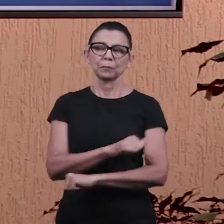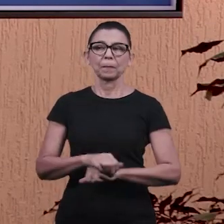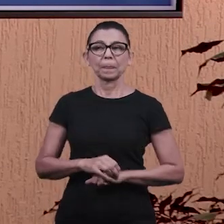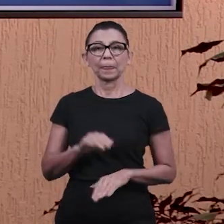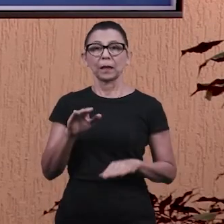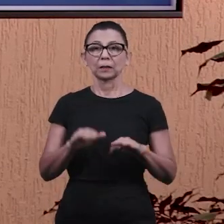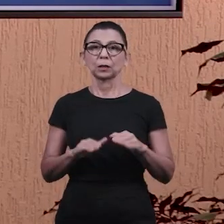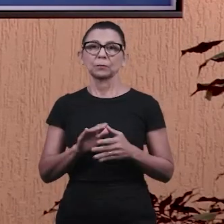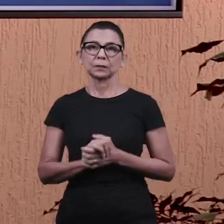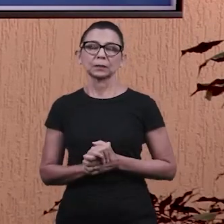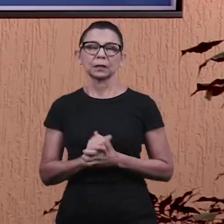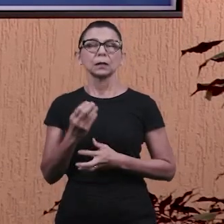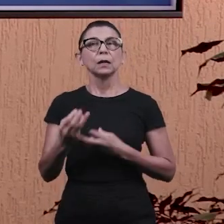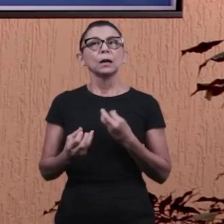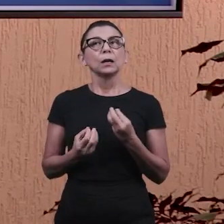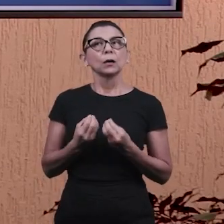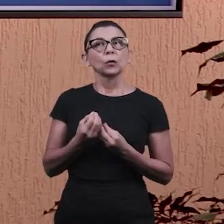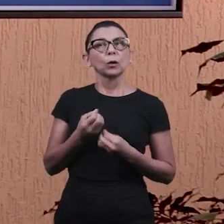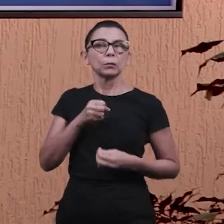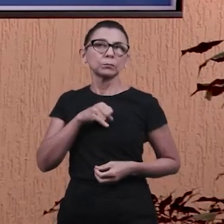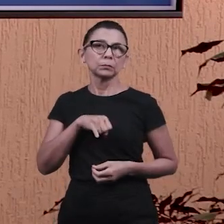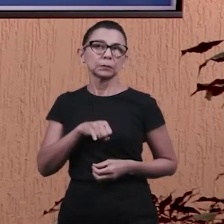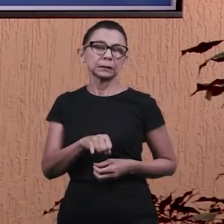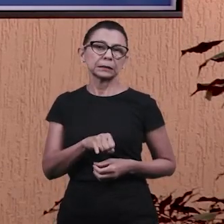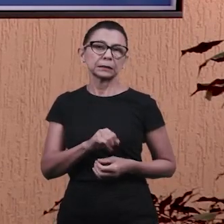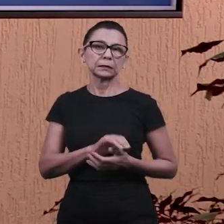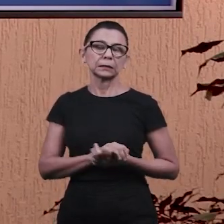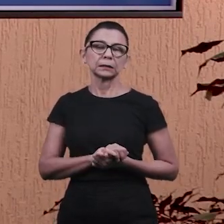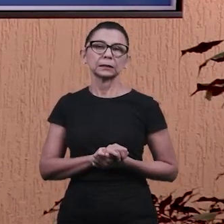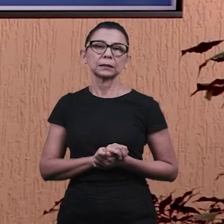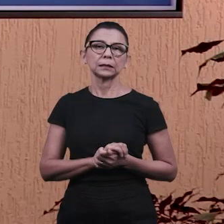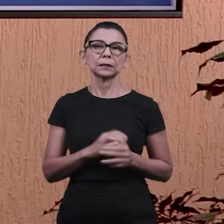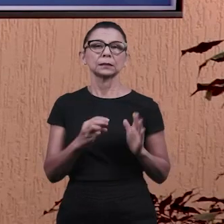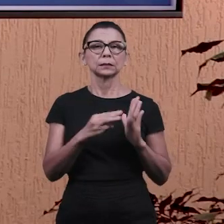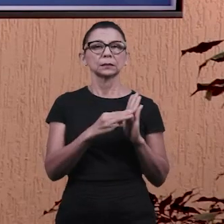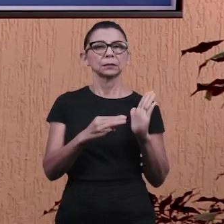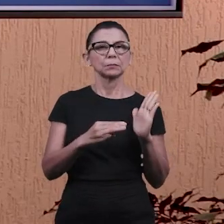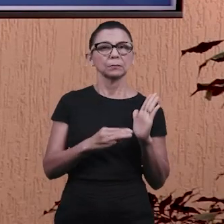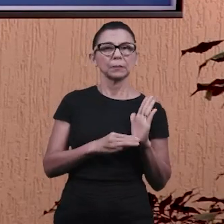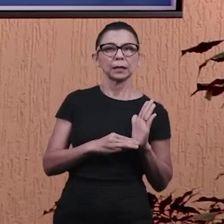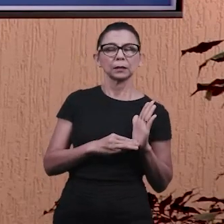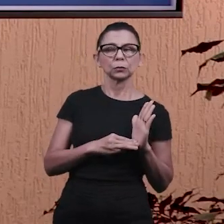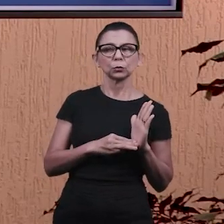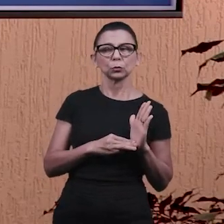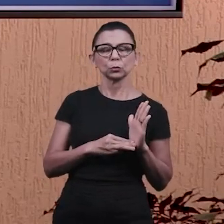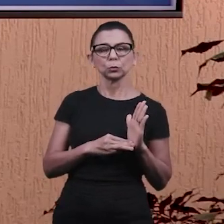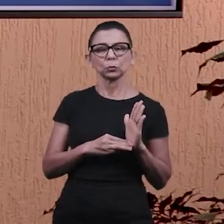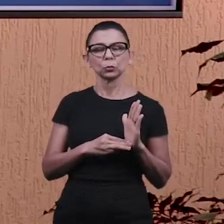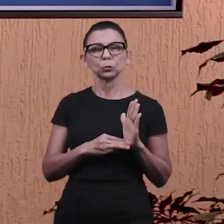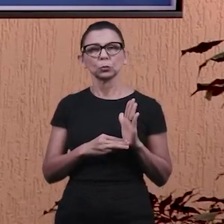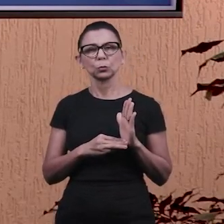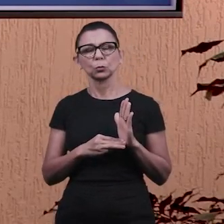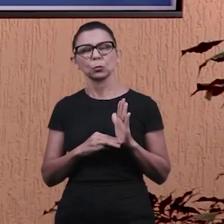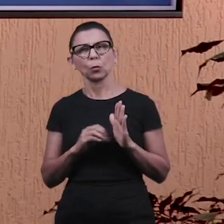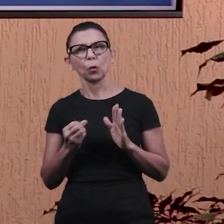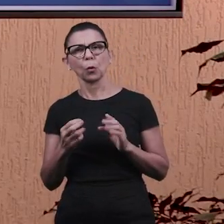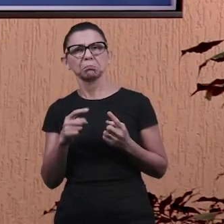aider ces élèves. Cela va dépendre de l'intensité de ce problème et aussi les